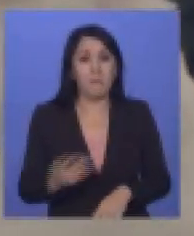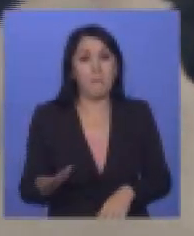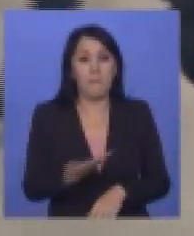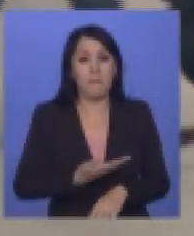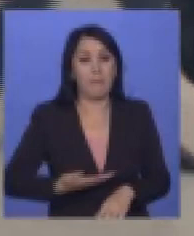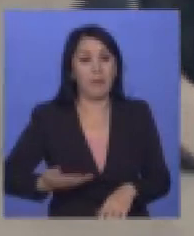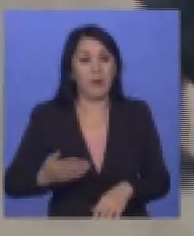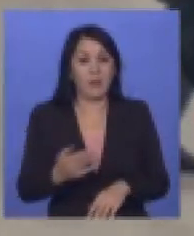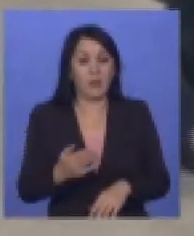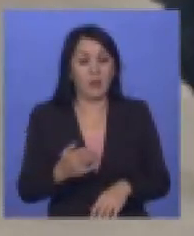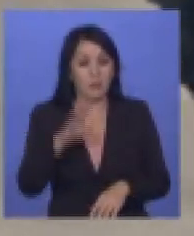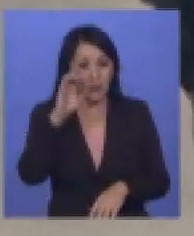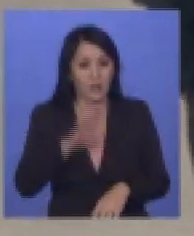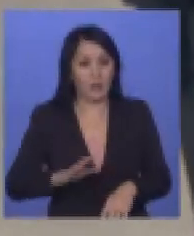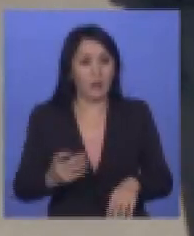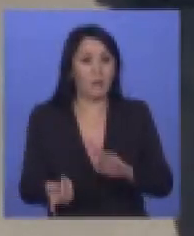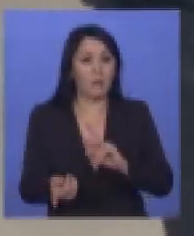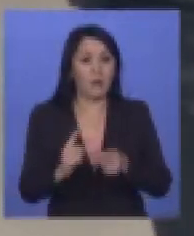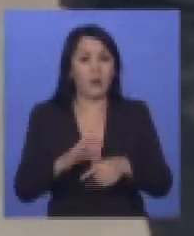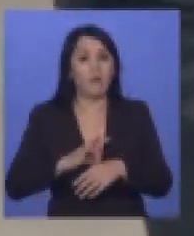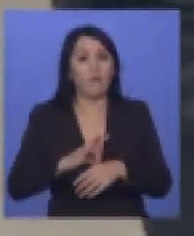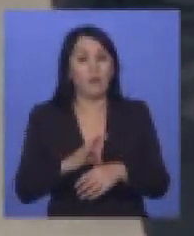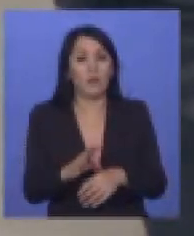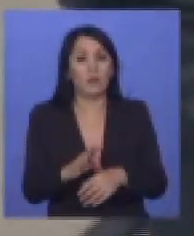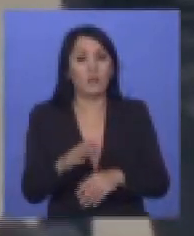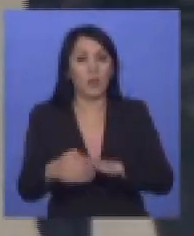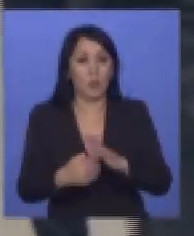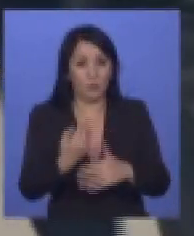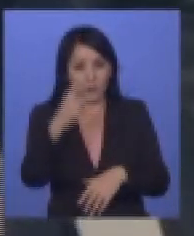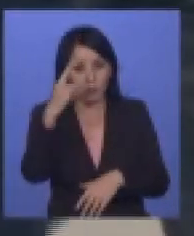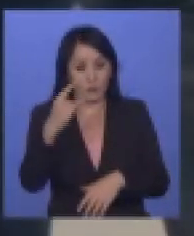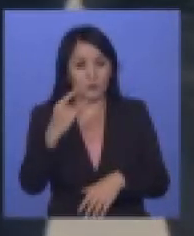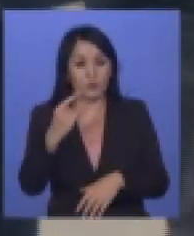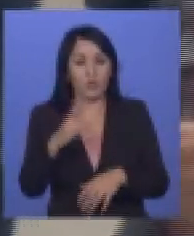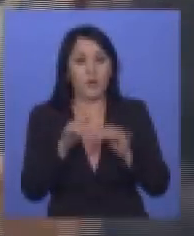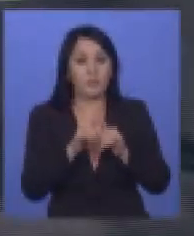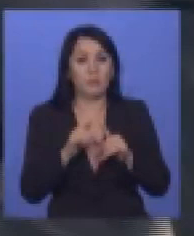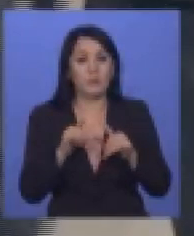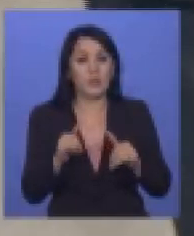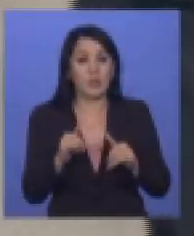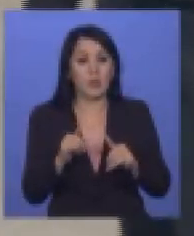ары қарай мемлекет басшысының реформаларын жүргізу үшін, жаңа Қазақстанға бет алуымыз үшін,